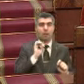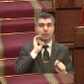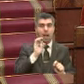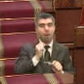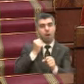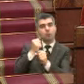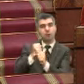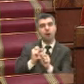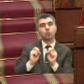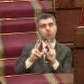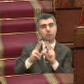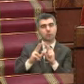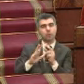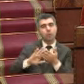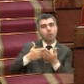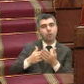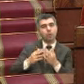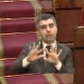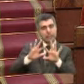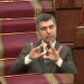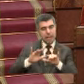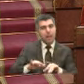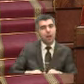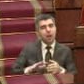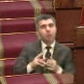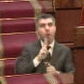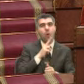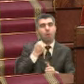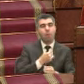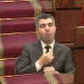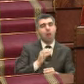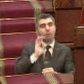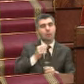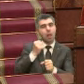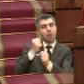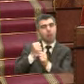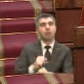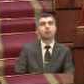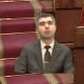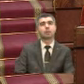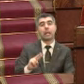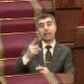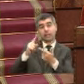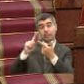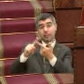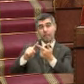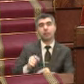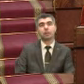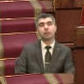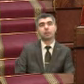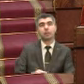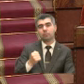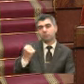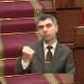بالدور ديالها ورفعت تقرير، وعلى أساسه قامت الحكومة بما يجب. ثانيا بغيت نقول بأن هذا التأخر